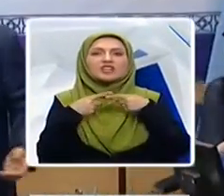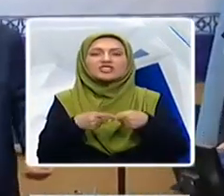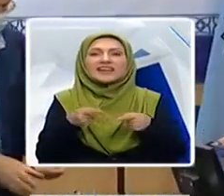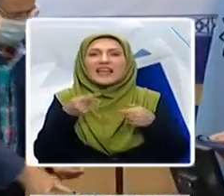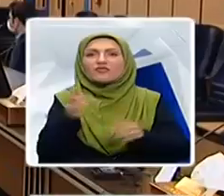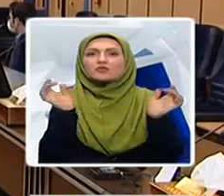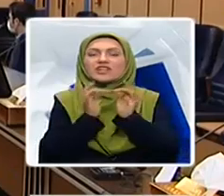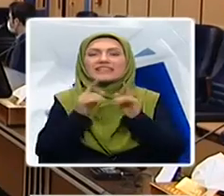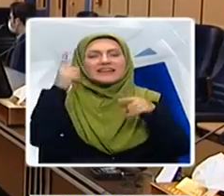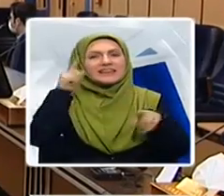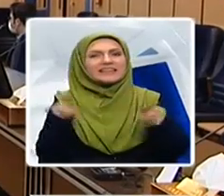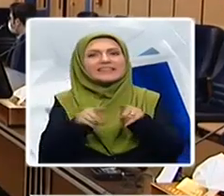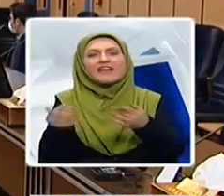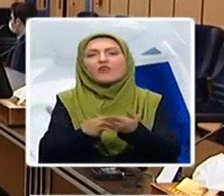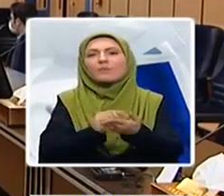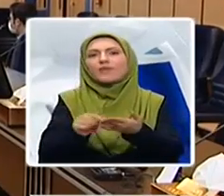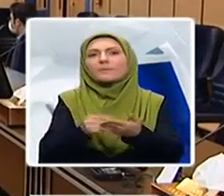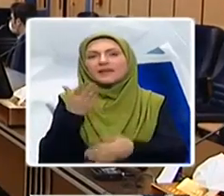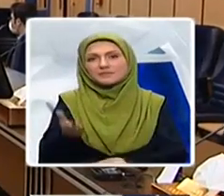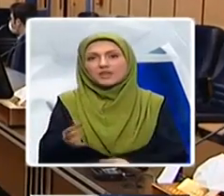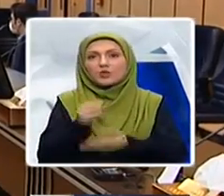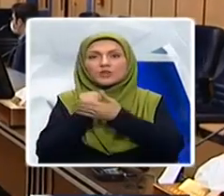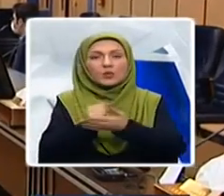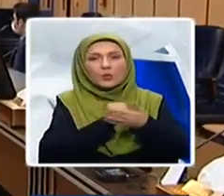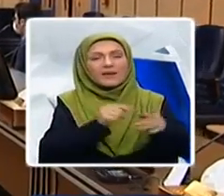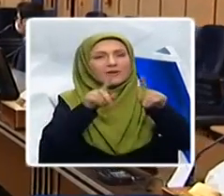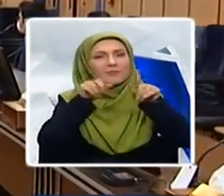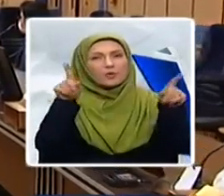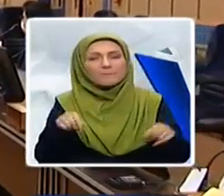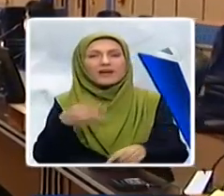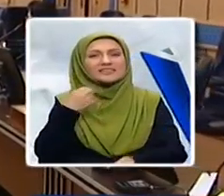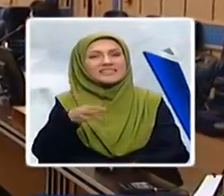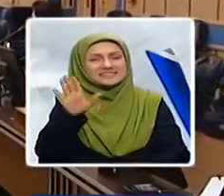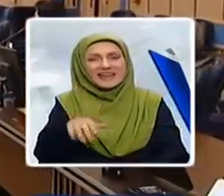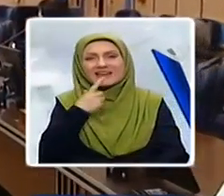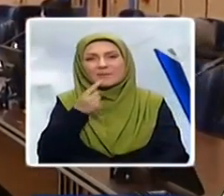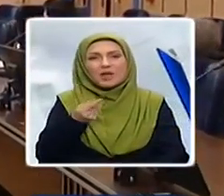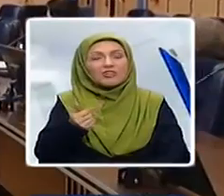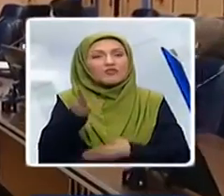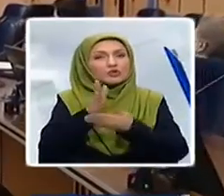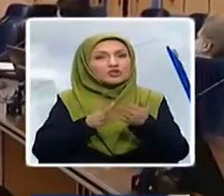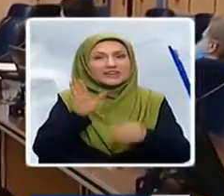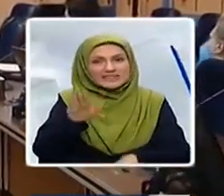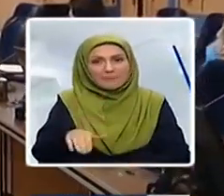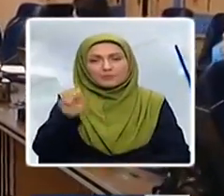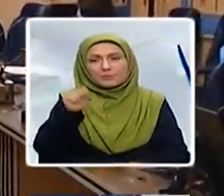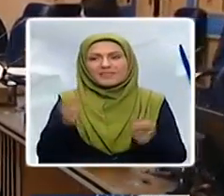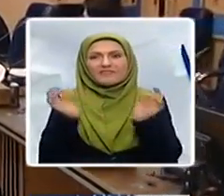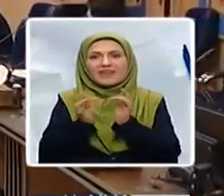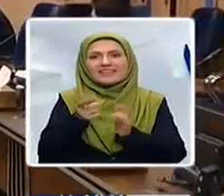امضا کردند. ایجاد هم‌افزایی برای کمک به کسب و کارها و مشاغل آسیب دیده از بحران از طریق ارائه زیرساخت